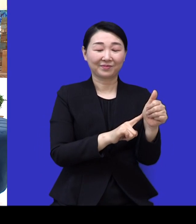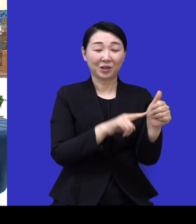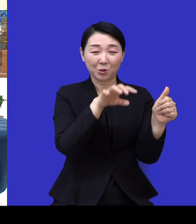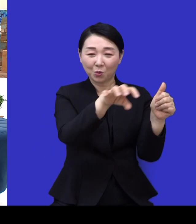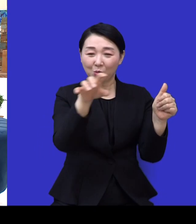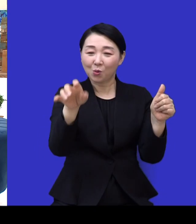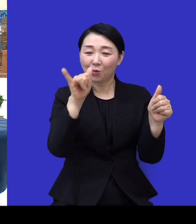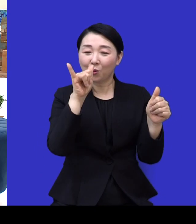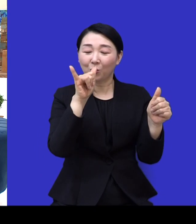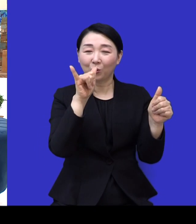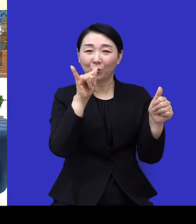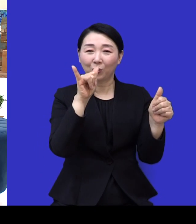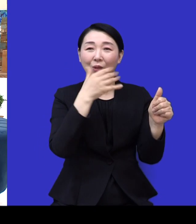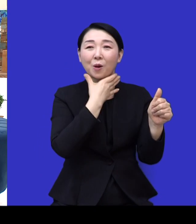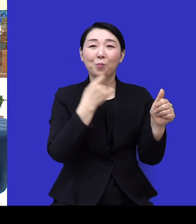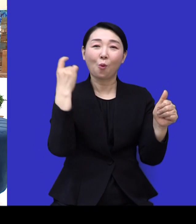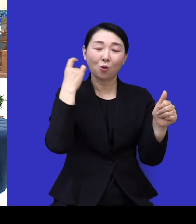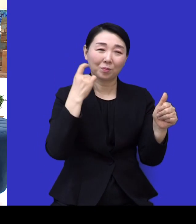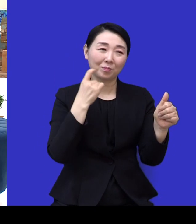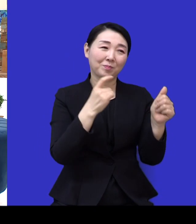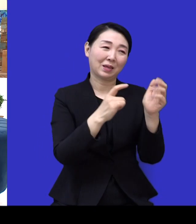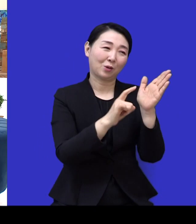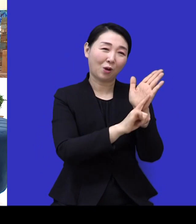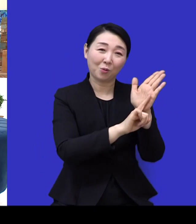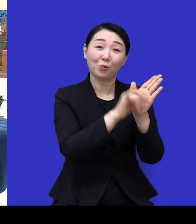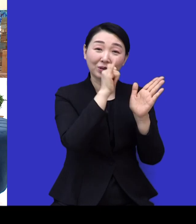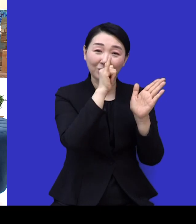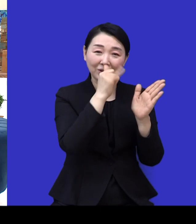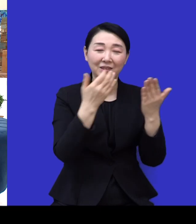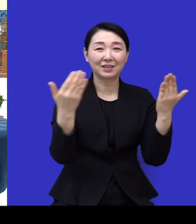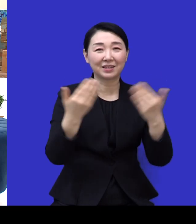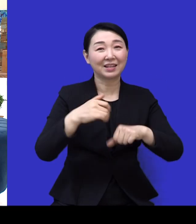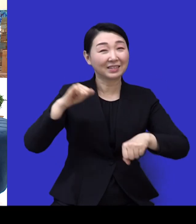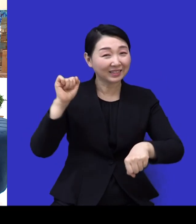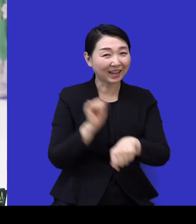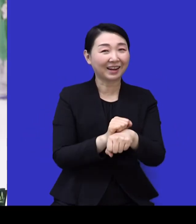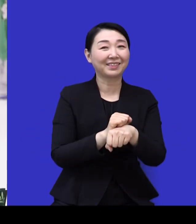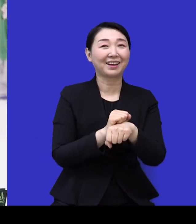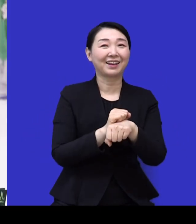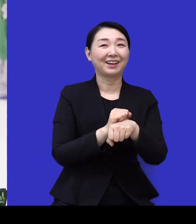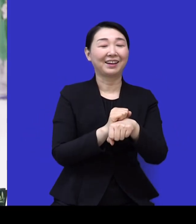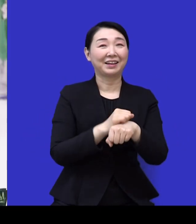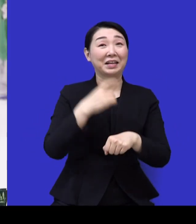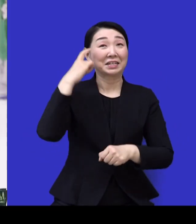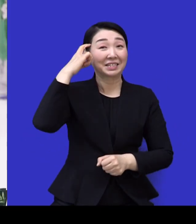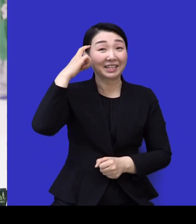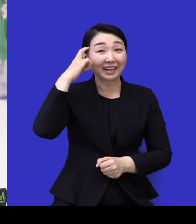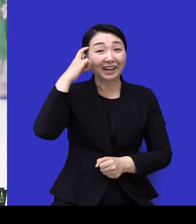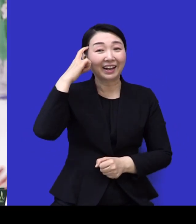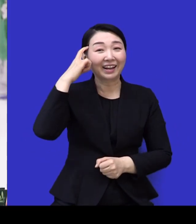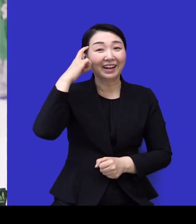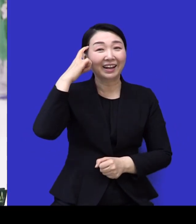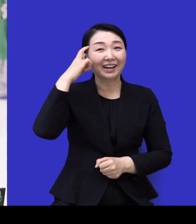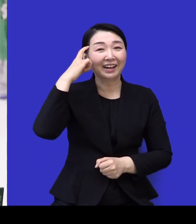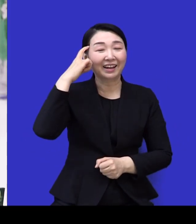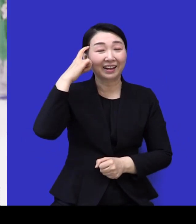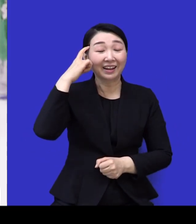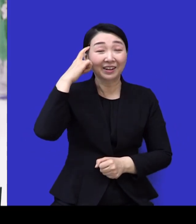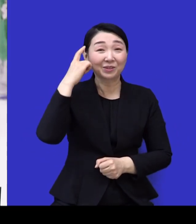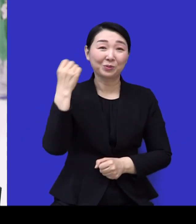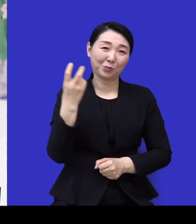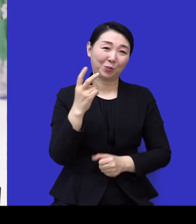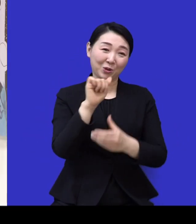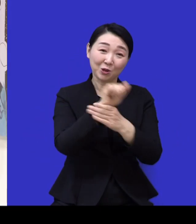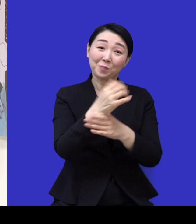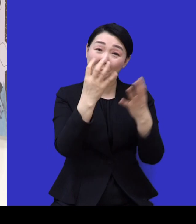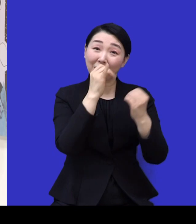이제 네. 복음이라는 광고를 하시면서 이 일을 하길 정말 잘했다라고 느껴질 만한 그런 귀한 열매들도 많았을 것 같아요.